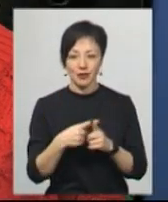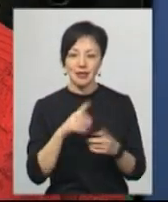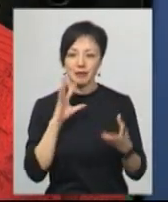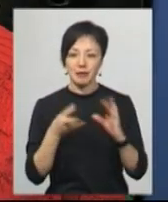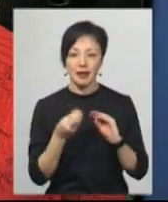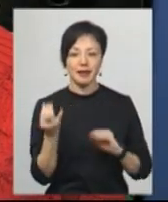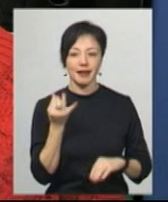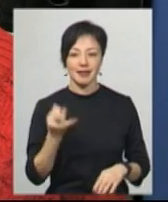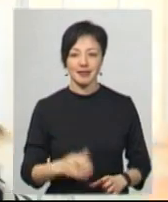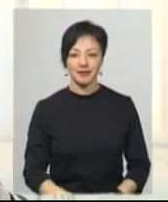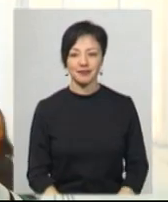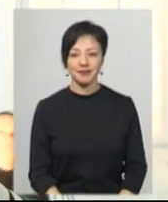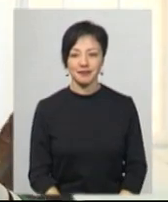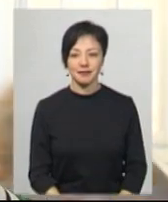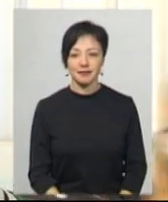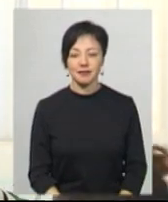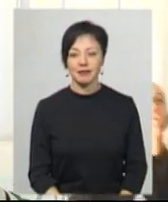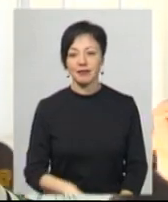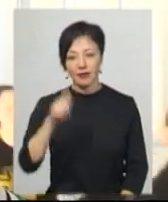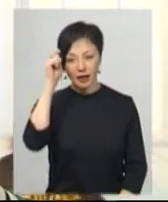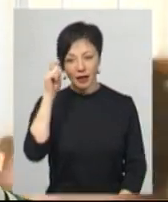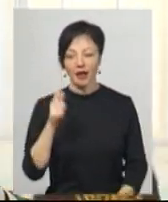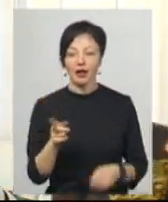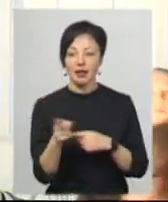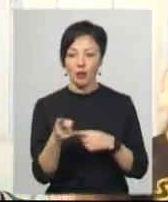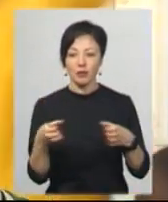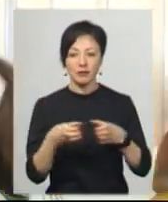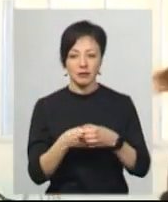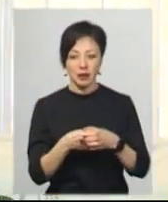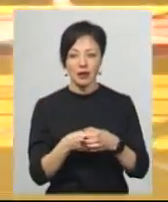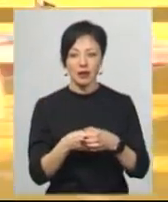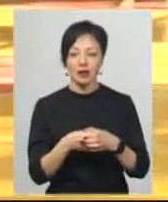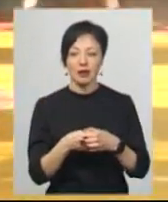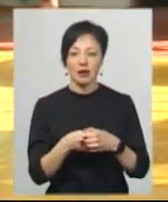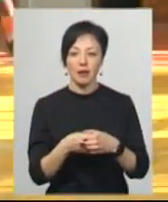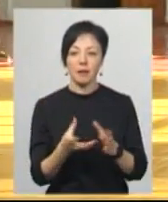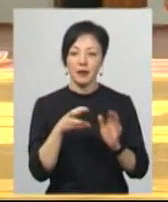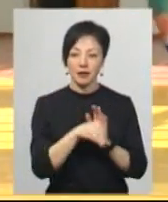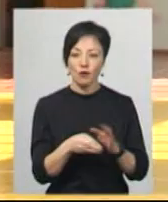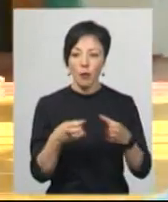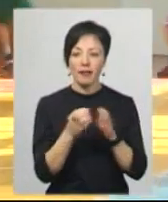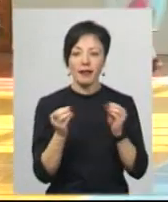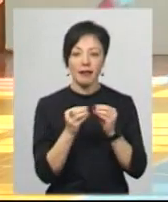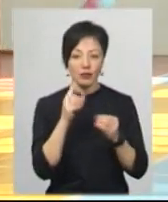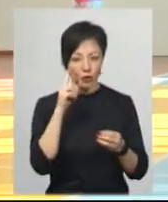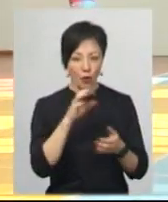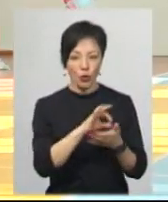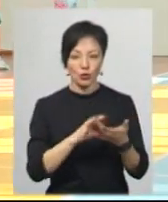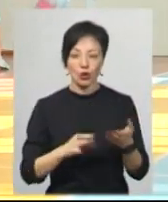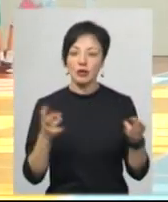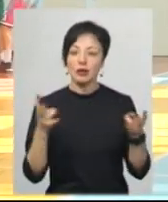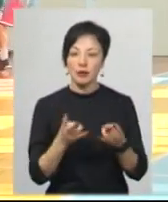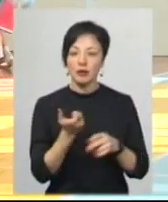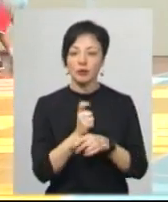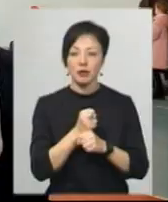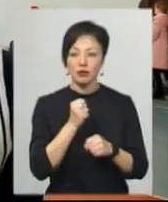інтереси. Одинакові інтереси. Олег Драганчук з БК «Тернопільтнеудова Кристал» приніс в команду 10 очок. Вважає, програли, бо треба більше працювати